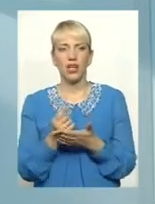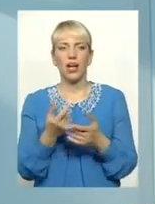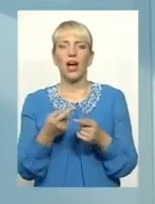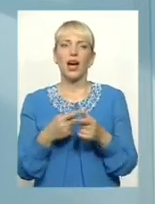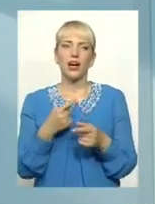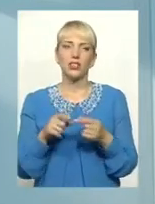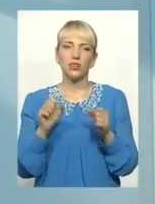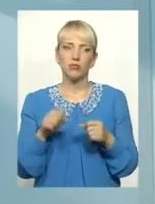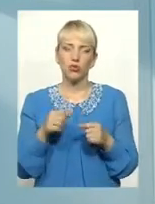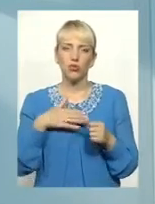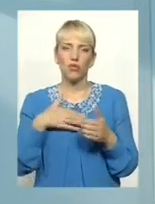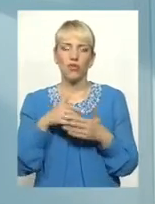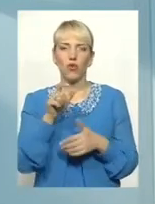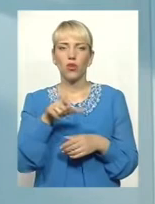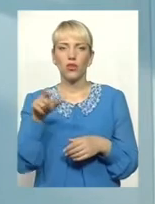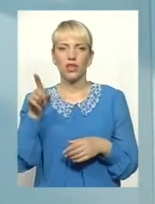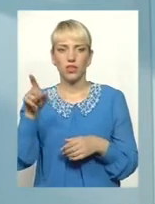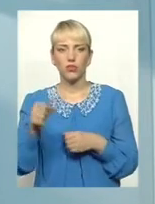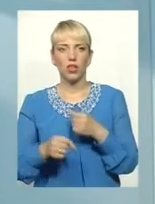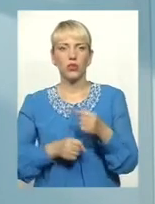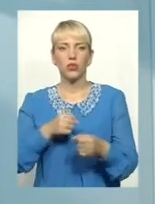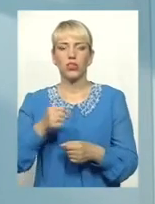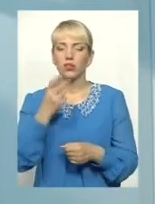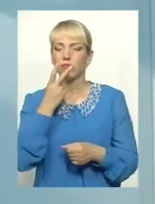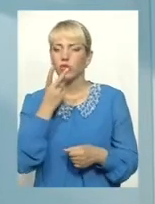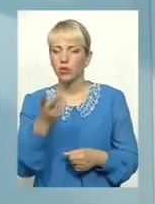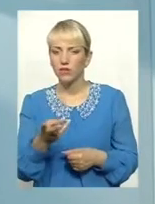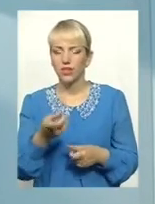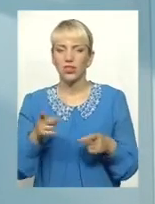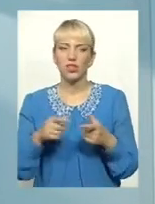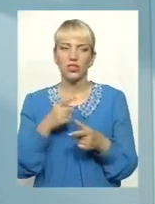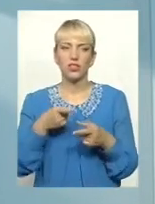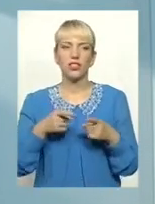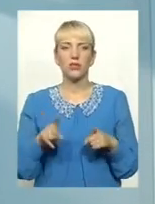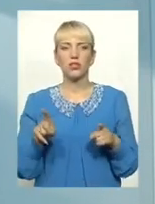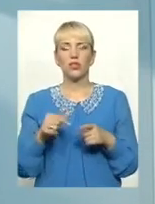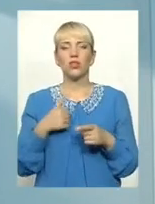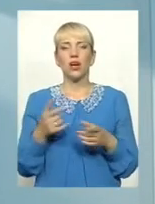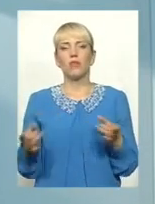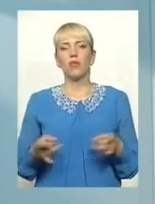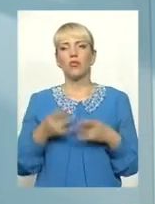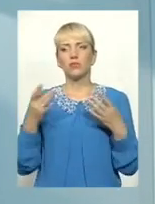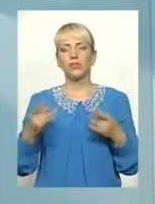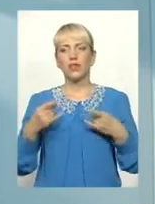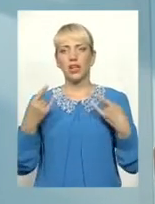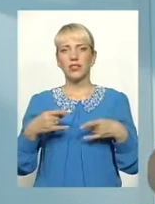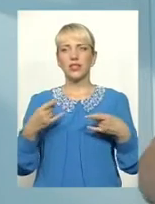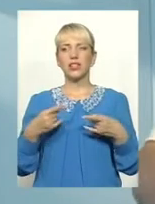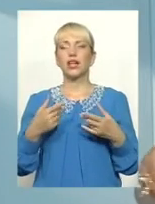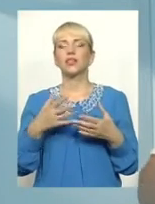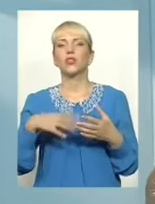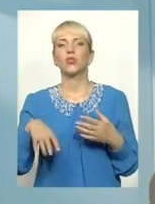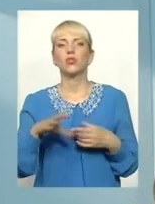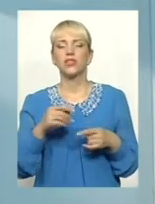чи можуть туди волонтери доїхати, добратися, подивитися, чи насправді те, про що нам розповідають з екрану і в усіх